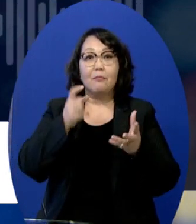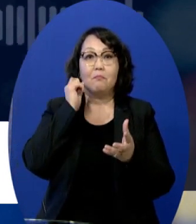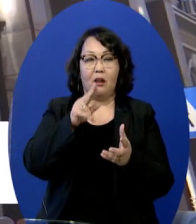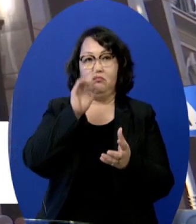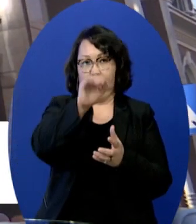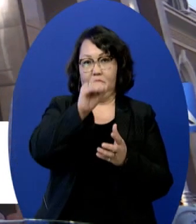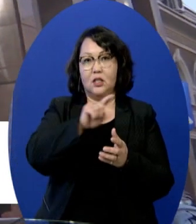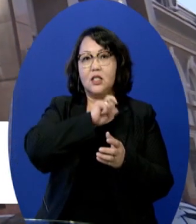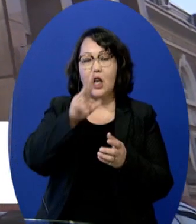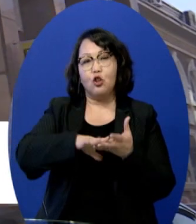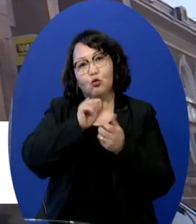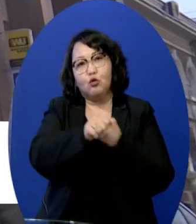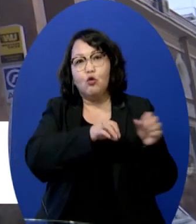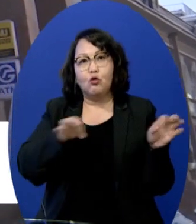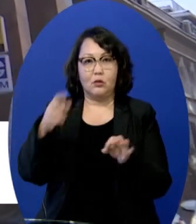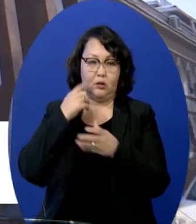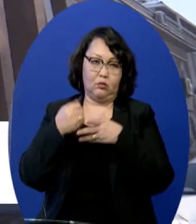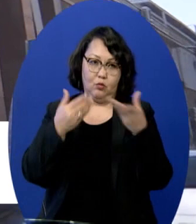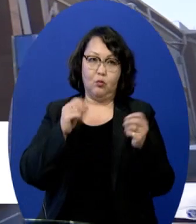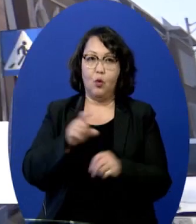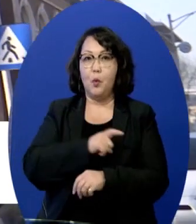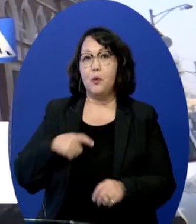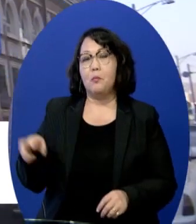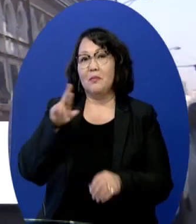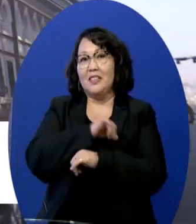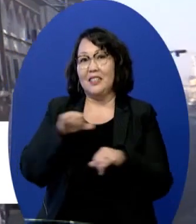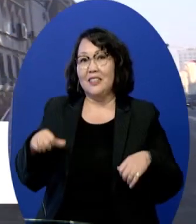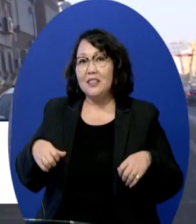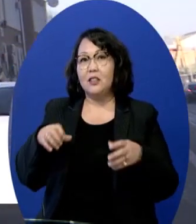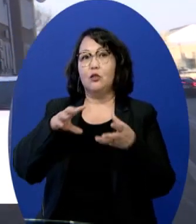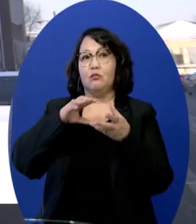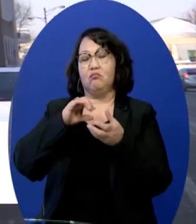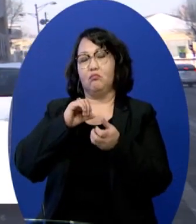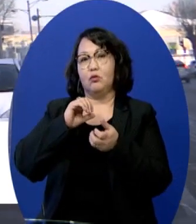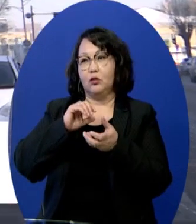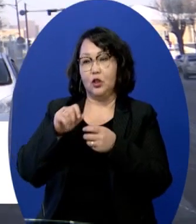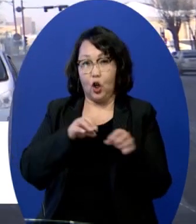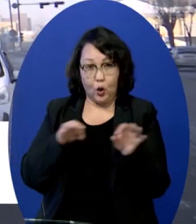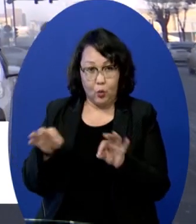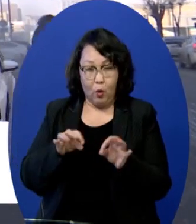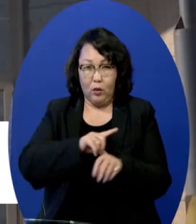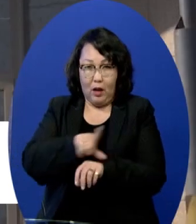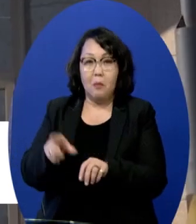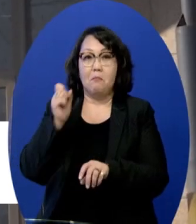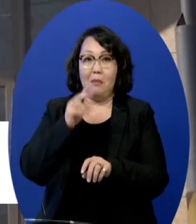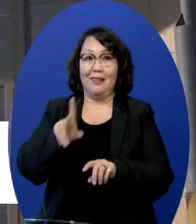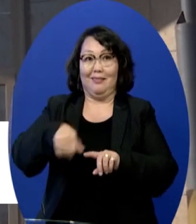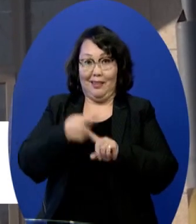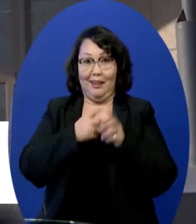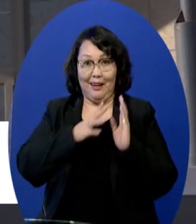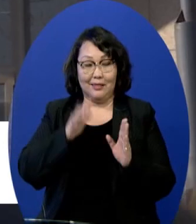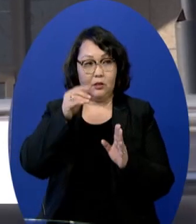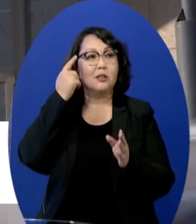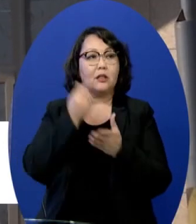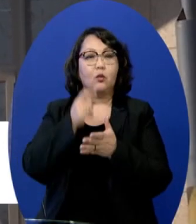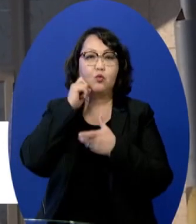үг. Арилжааны банкуд иргэдийн хүсэлтийг шийдвэрлэхгүй удаасан тохиолдолд тухайн банкнд дахин хандаж хүсэлтээ шийдвэрлүүлэх хэрэгтэй.